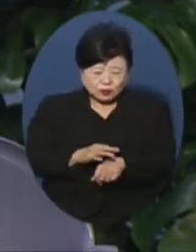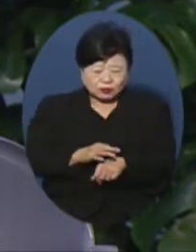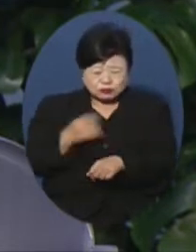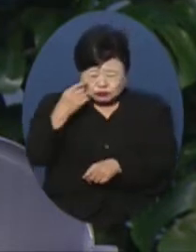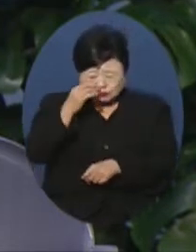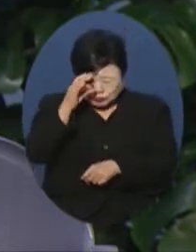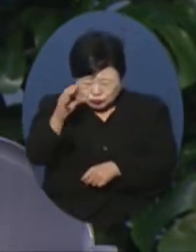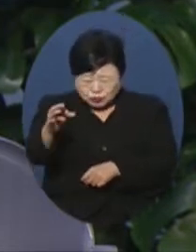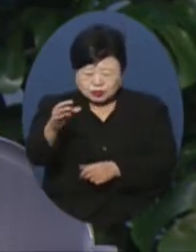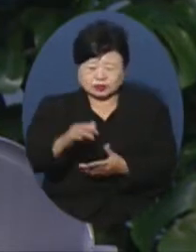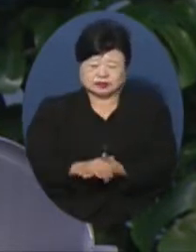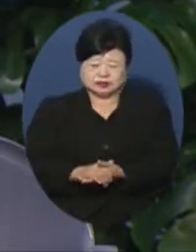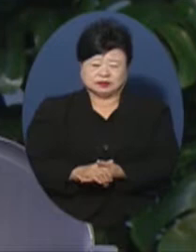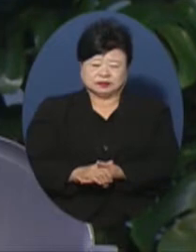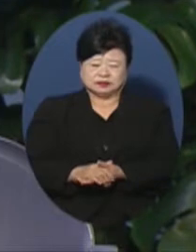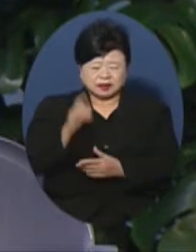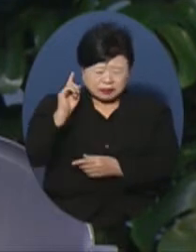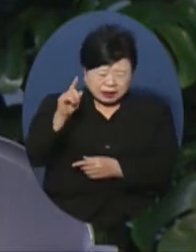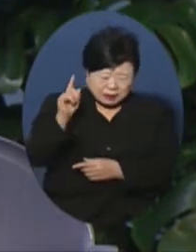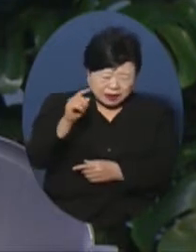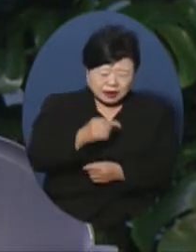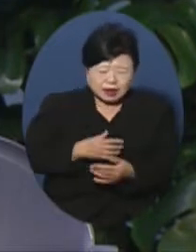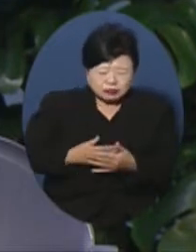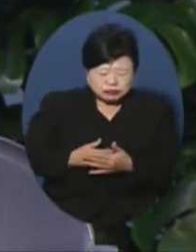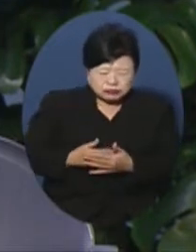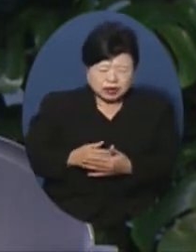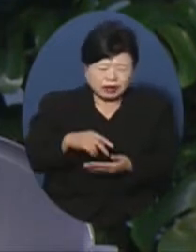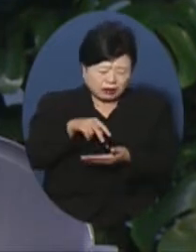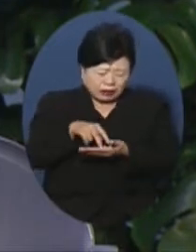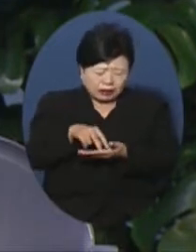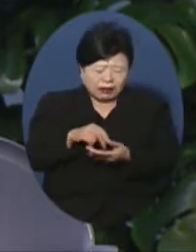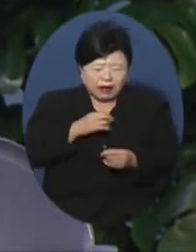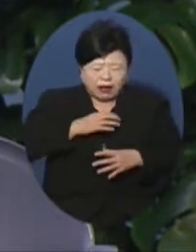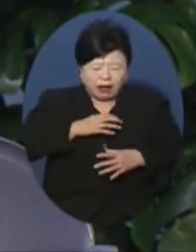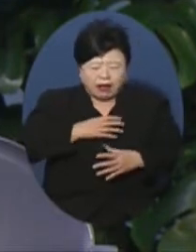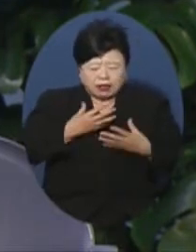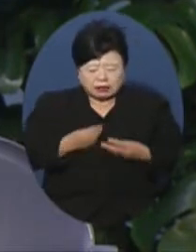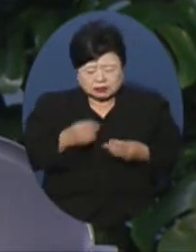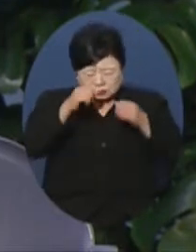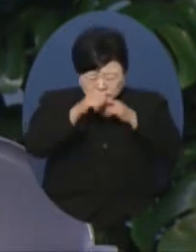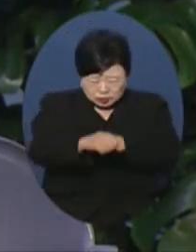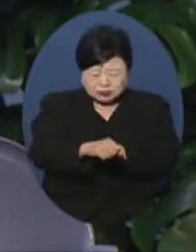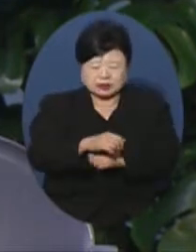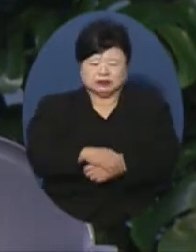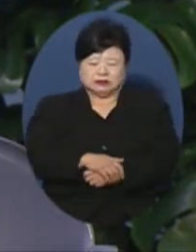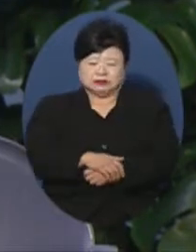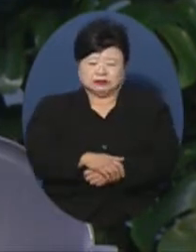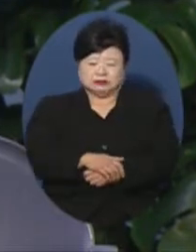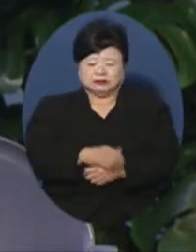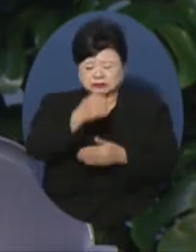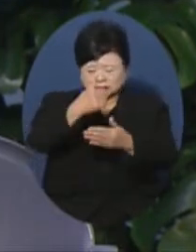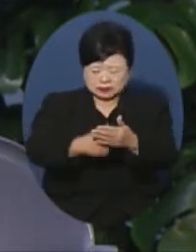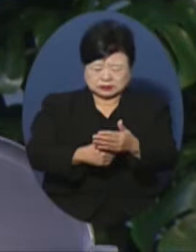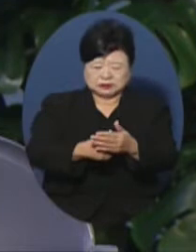육신의 눈으로만 보면 매일같이 불안하고 초조하고 좌절하고 절망에